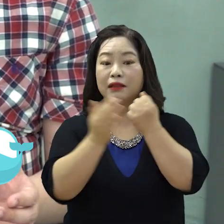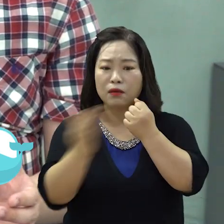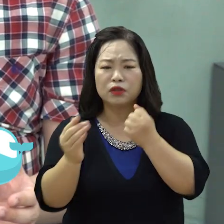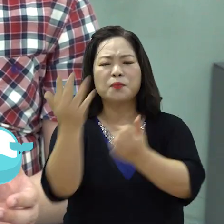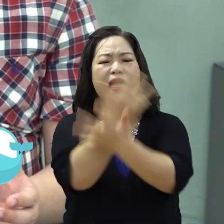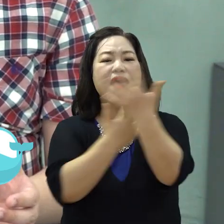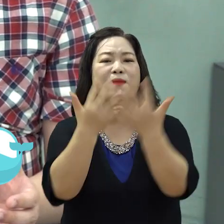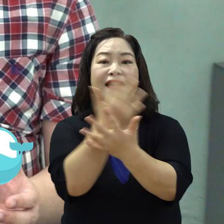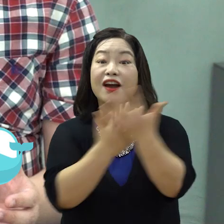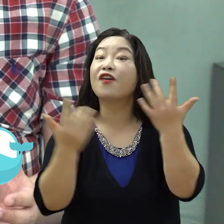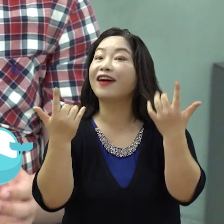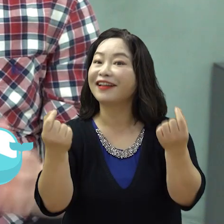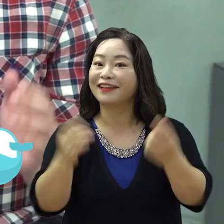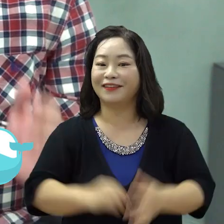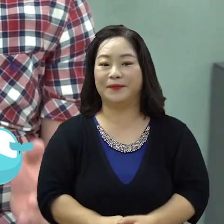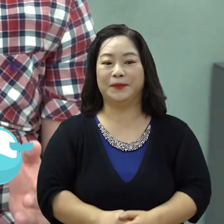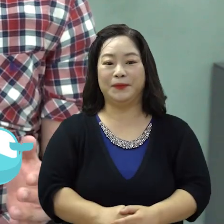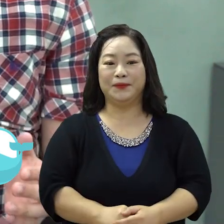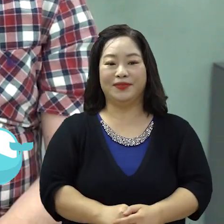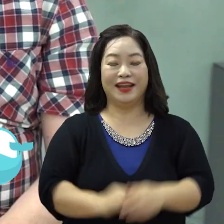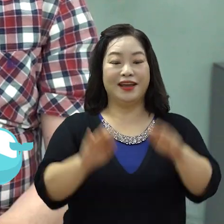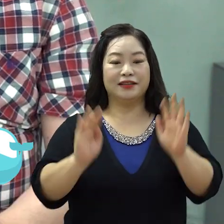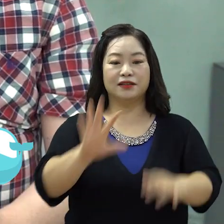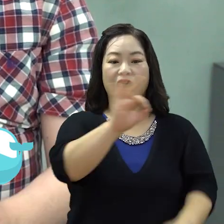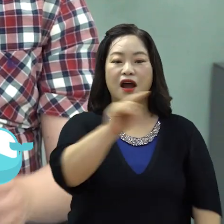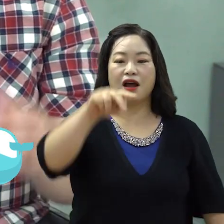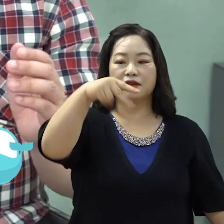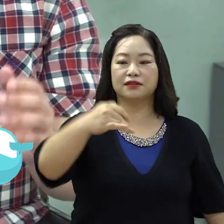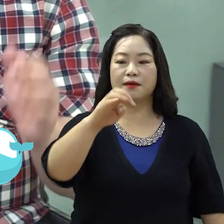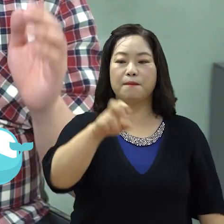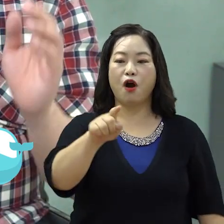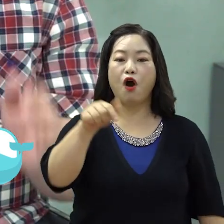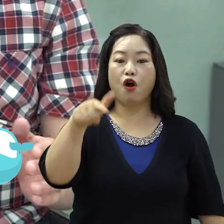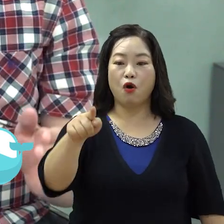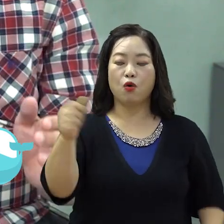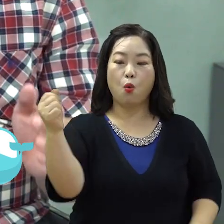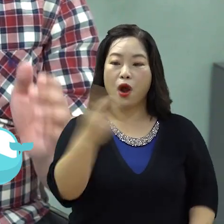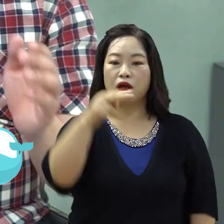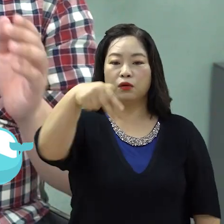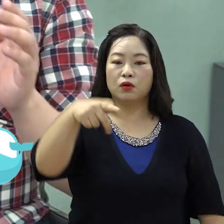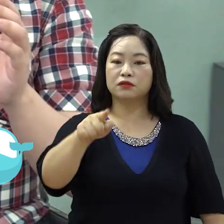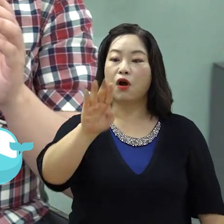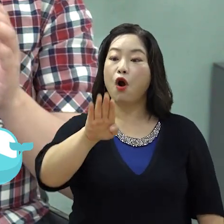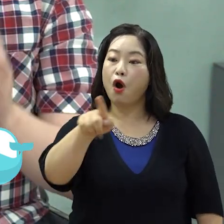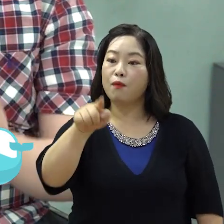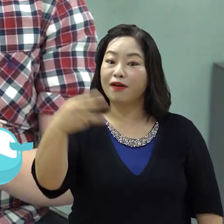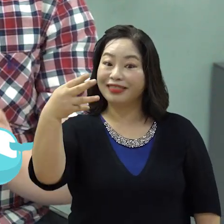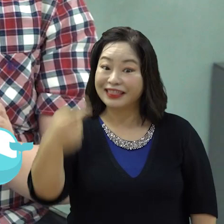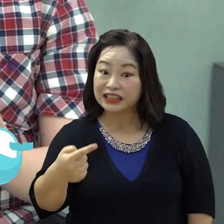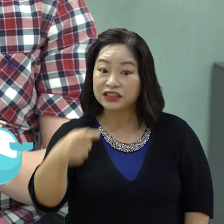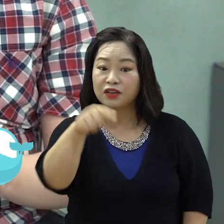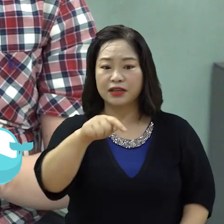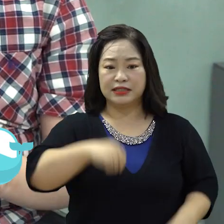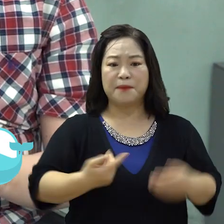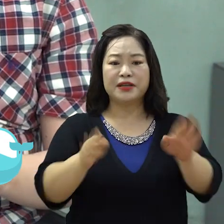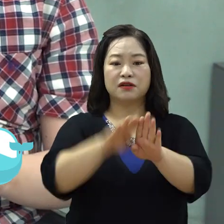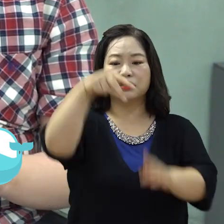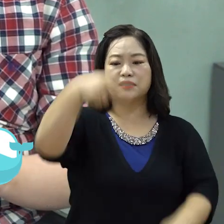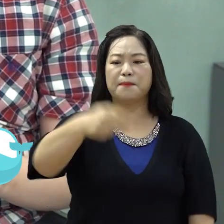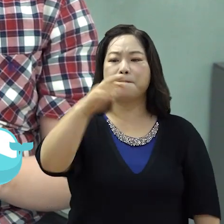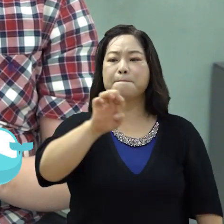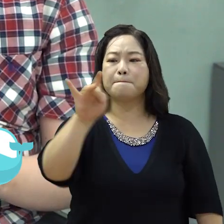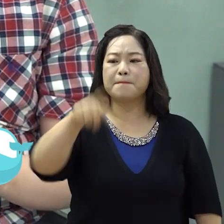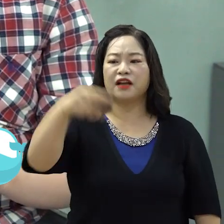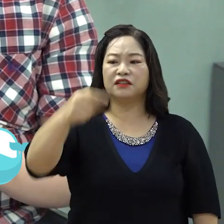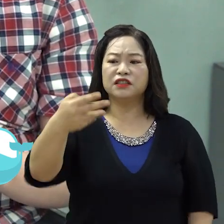좀 애매한 위치이긴 해요. 그리고 거기서 아스퍼거나 뭐 서번트 이런 거는 자폐